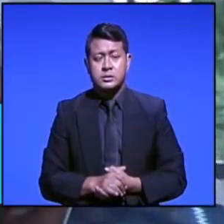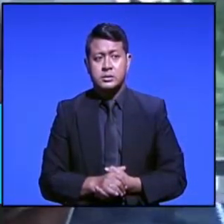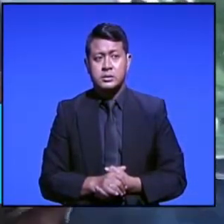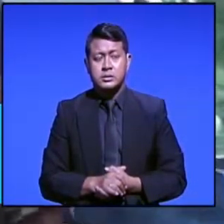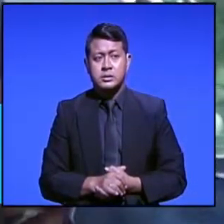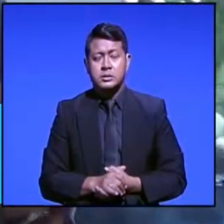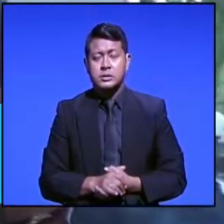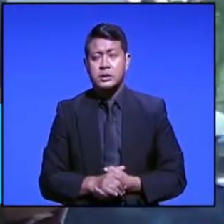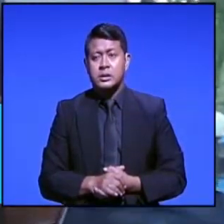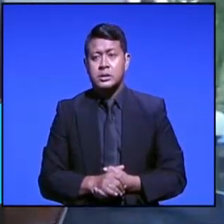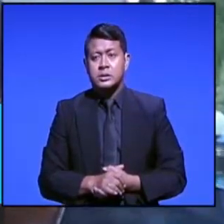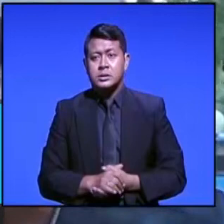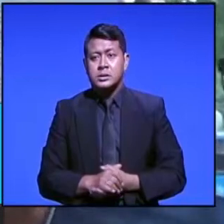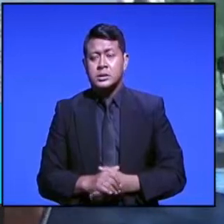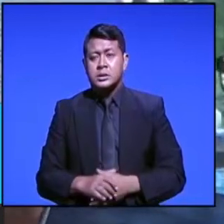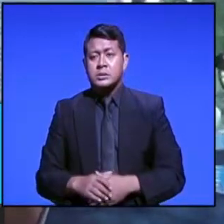cekal, orang dicekal itu kan biasa.